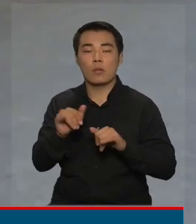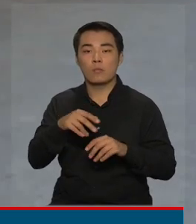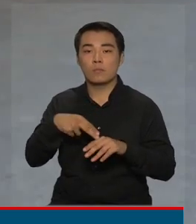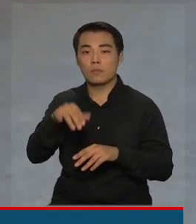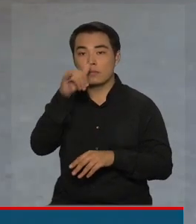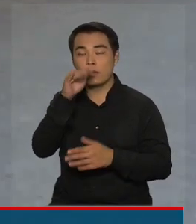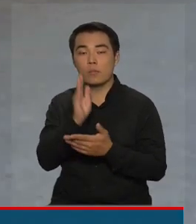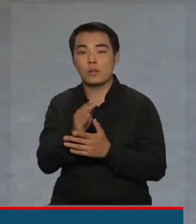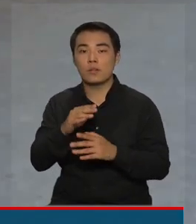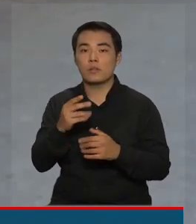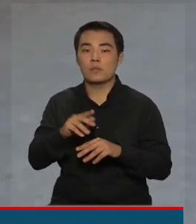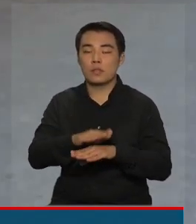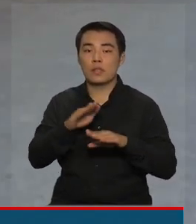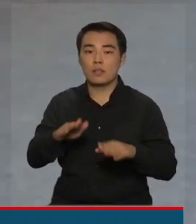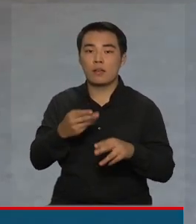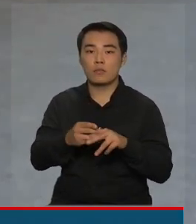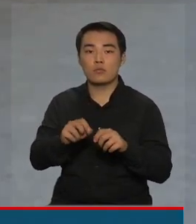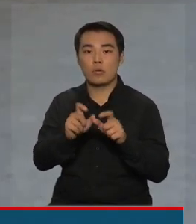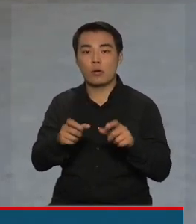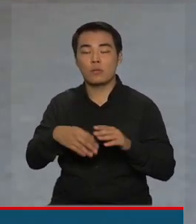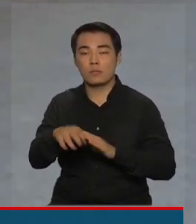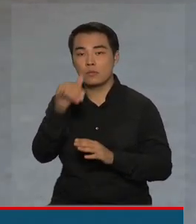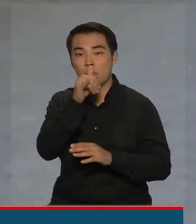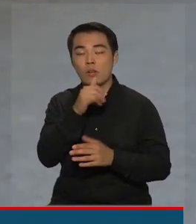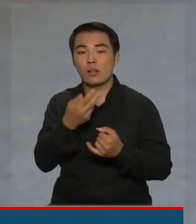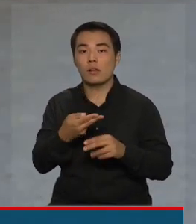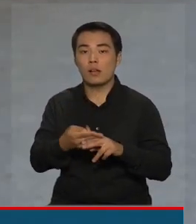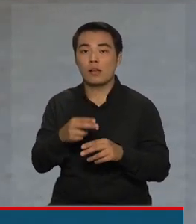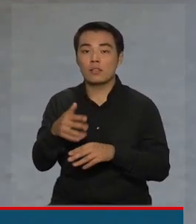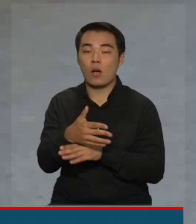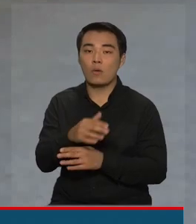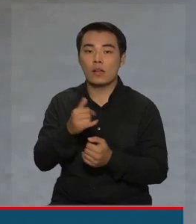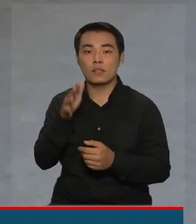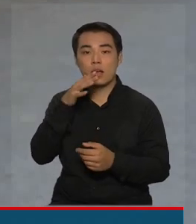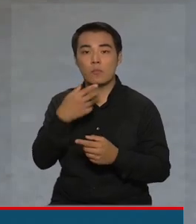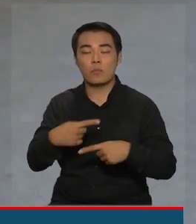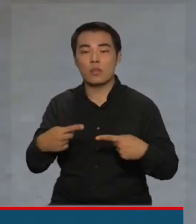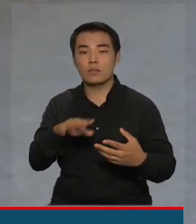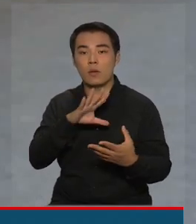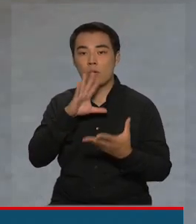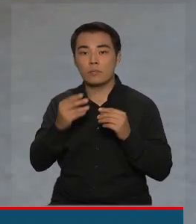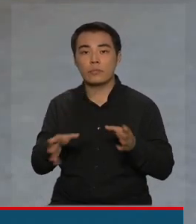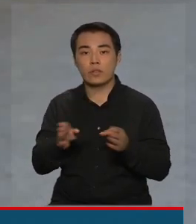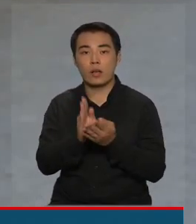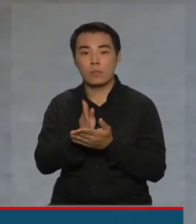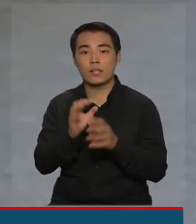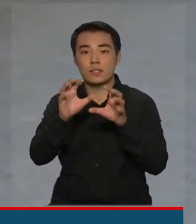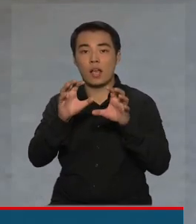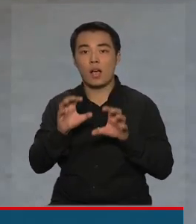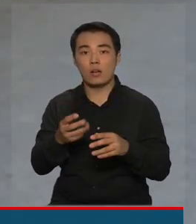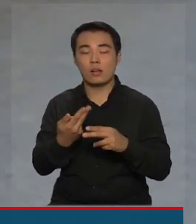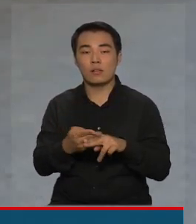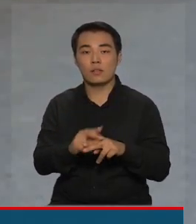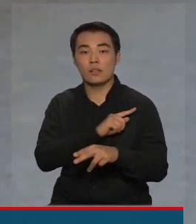бала шағаны мектепке жібере алмаймыз. Көшеде толып жүрген 5-6 иттен қосылып жүреді. Енді заңды да күшейтіп